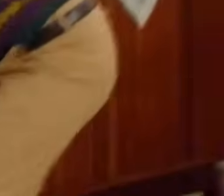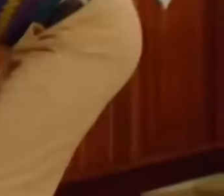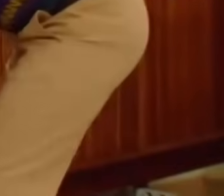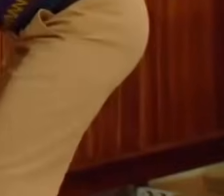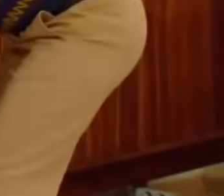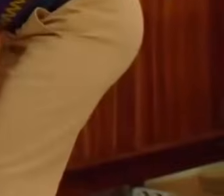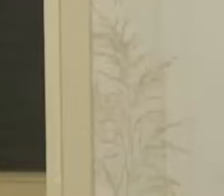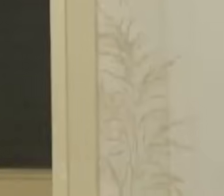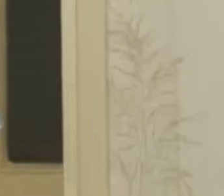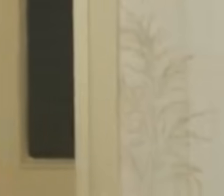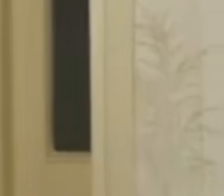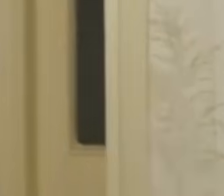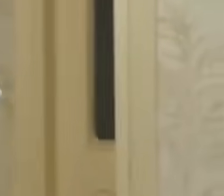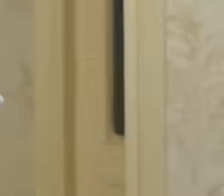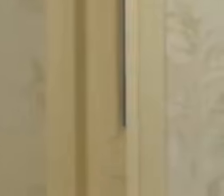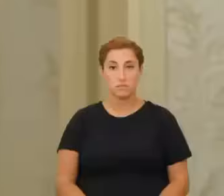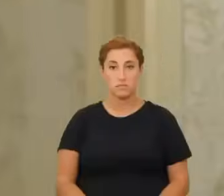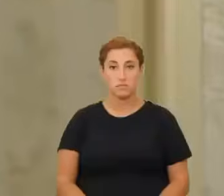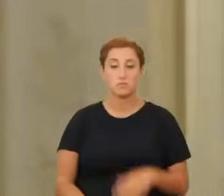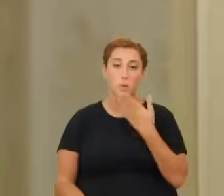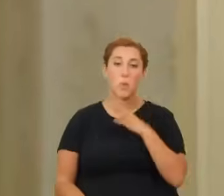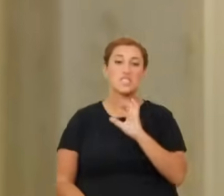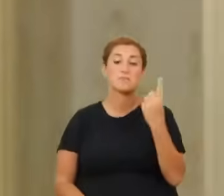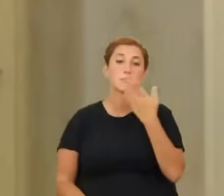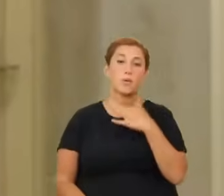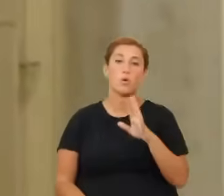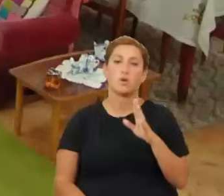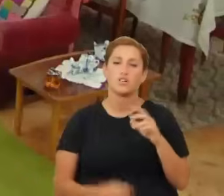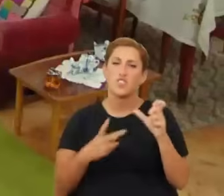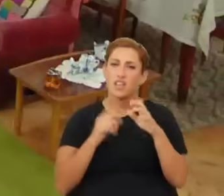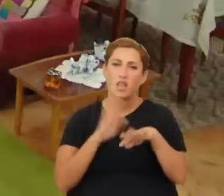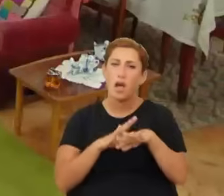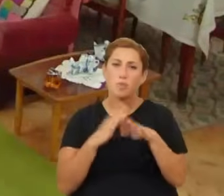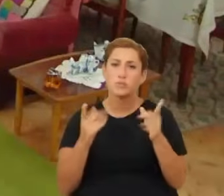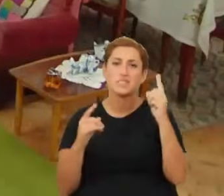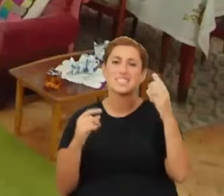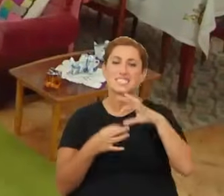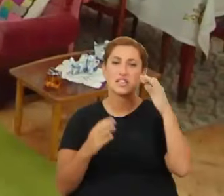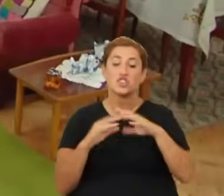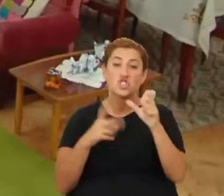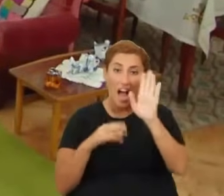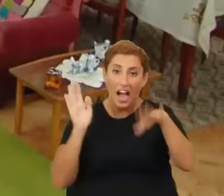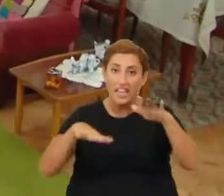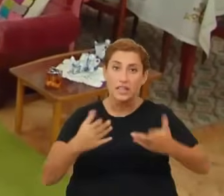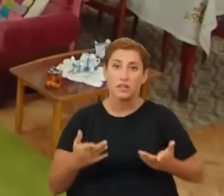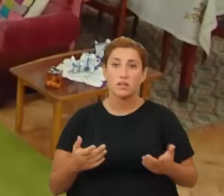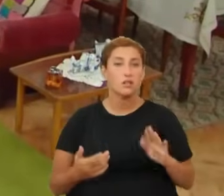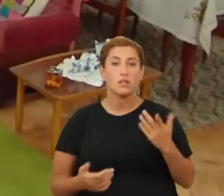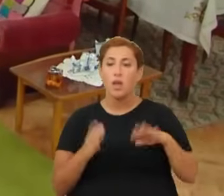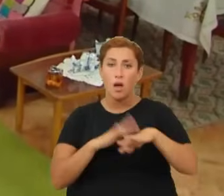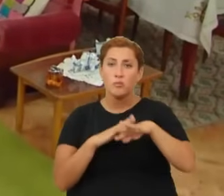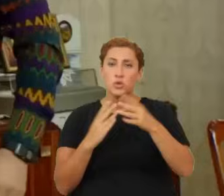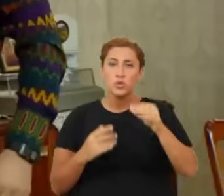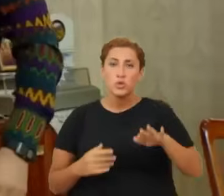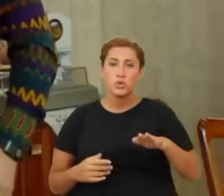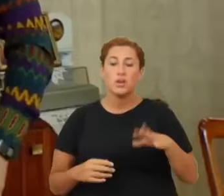dolapları karıştırırken Rukiye merakla salona girdi. Yok ya, hiçbir yerde bir olmaz. Şahin ne yapıyorsun? Bir insanın evinde bu olmaz. Şahin! Kafayı yiyeceğim ben. Ne